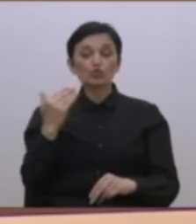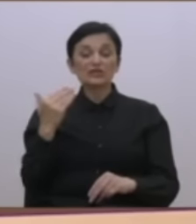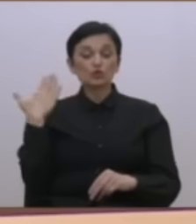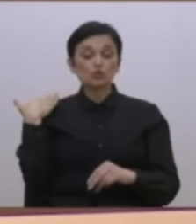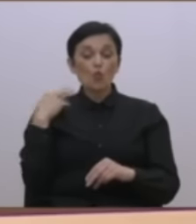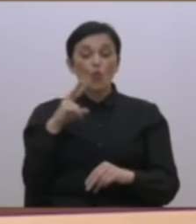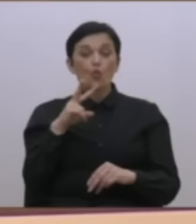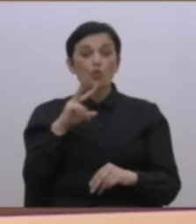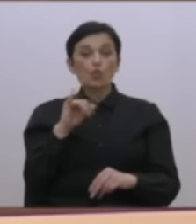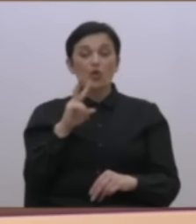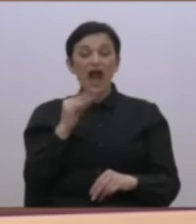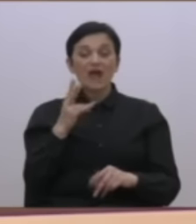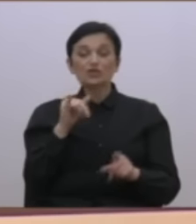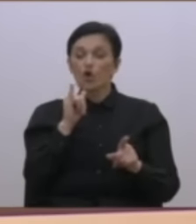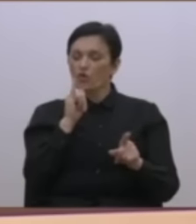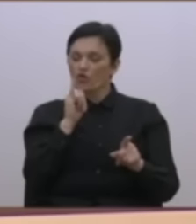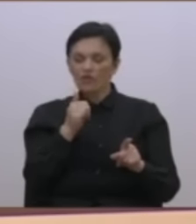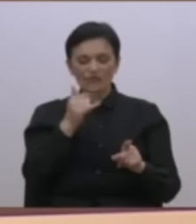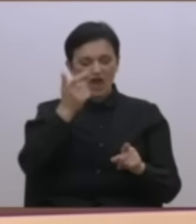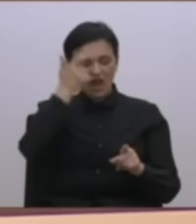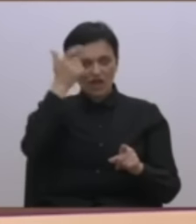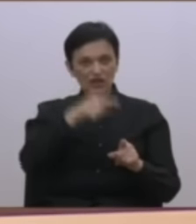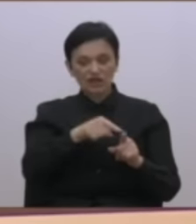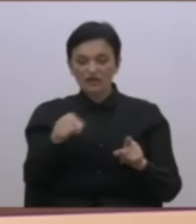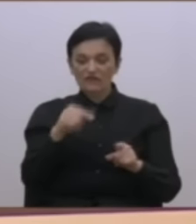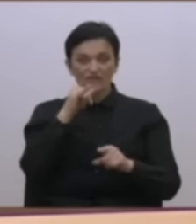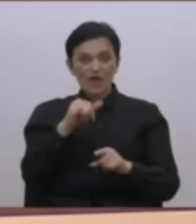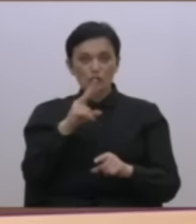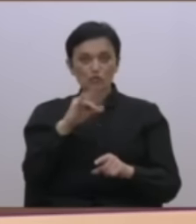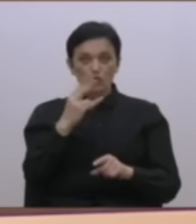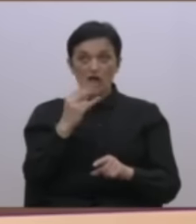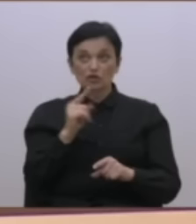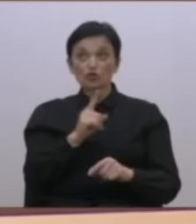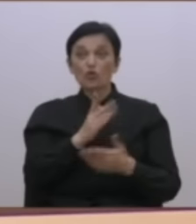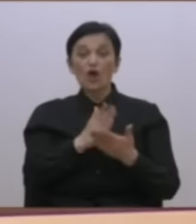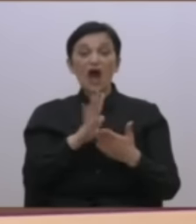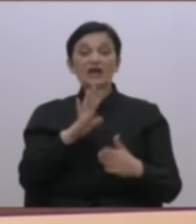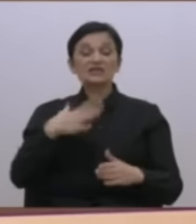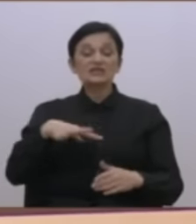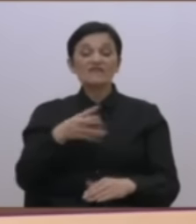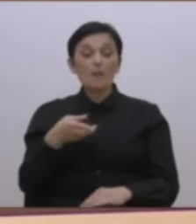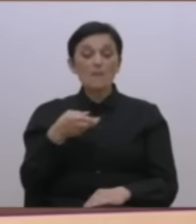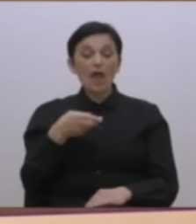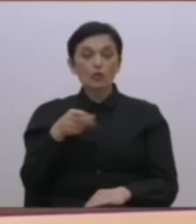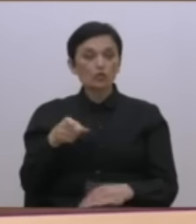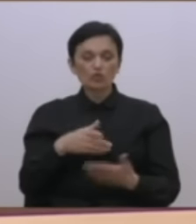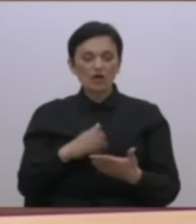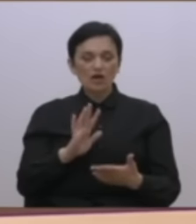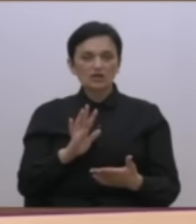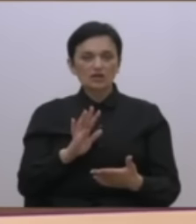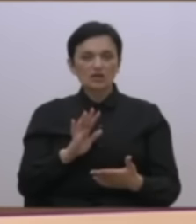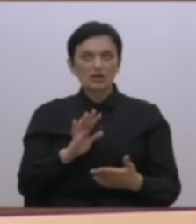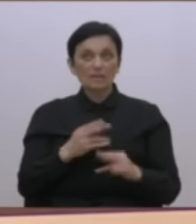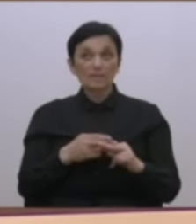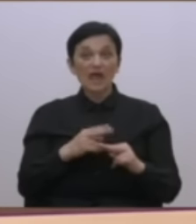ლუკაშენკოსთან ვერ იქნება ბიზინა ივანიშვილი ლუკაშენკო არ არის საქართველოს ბელარუსი